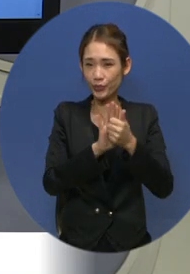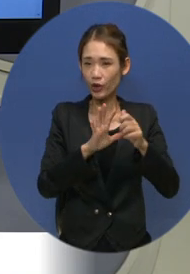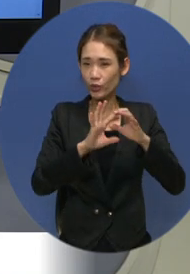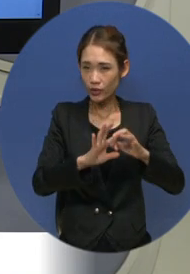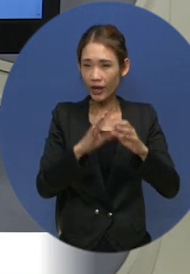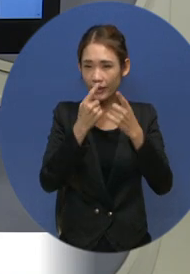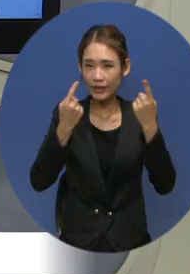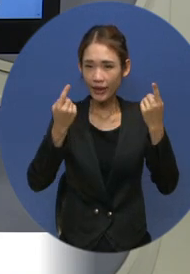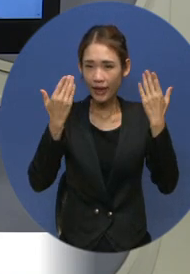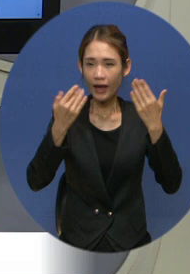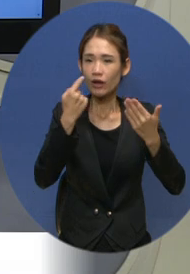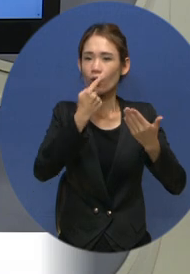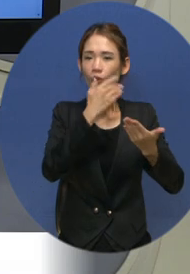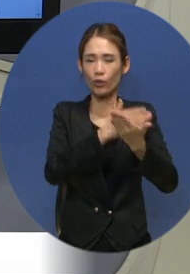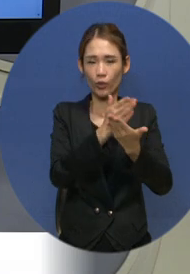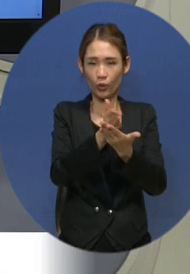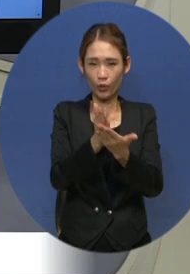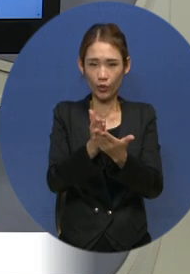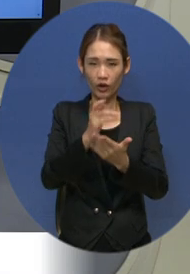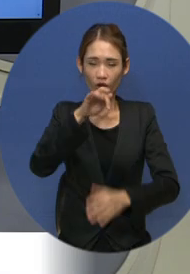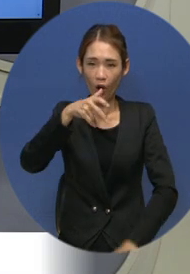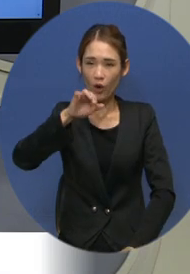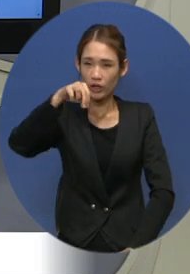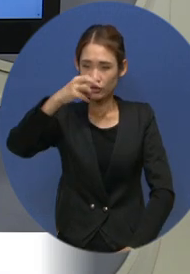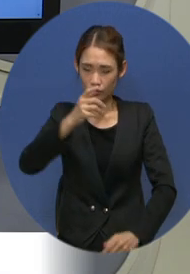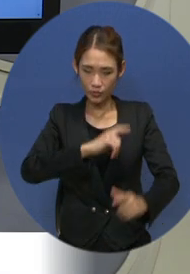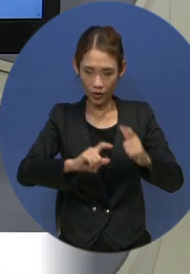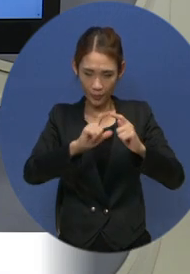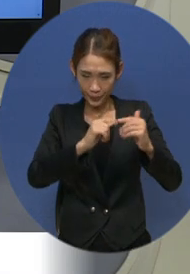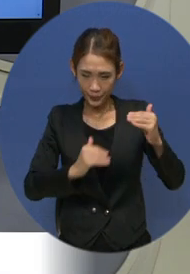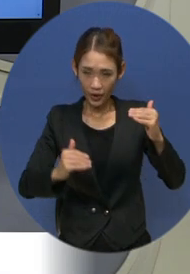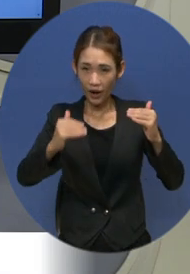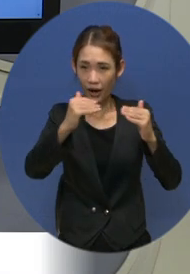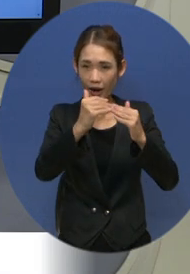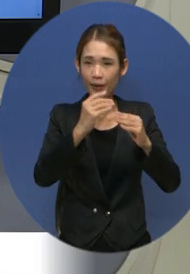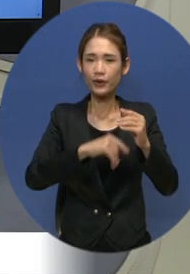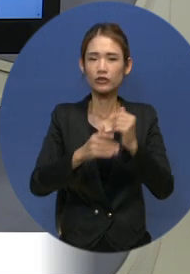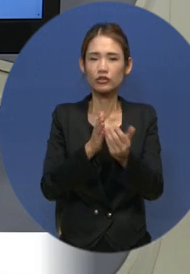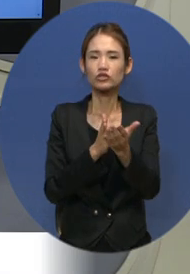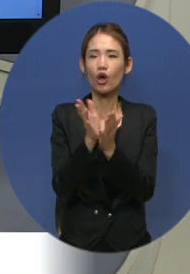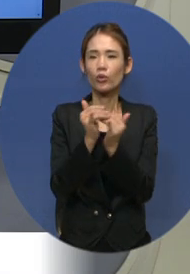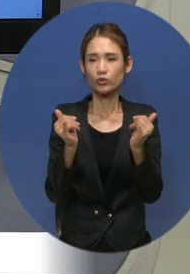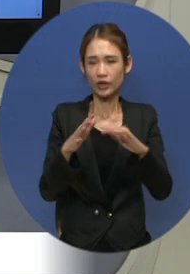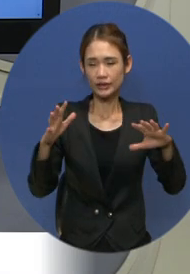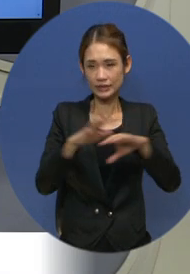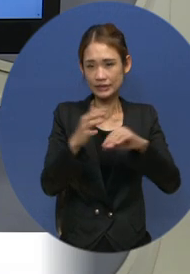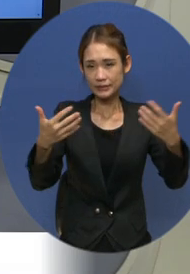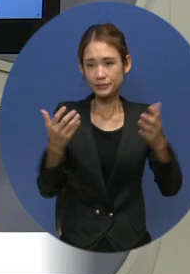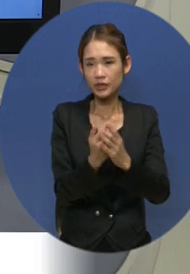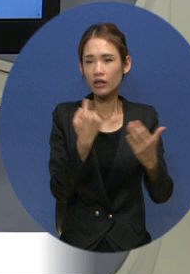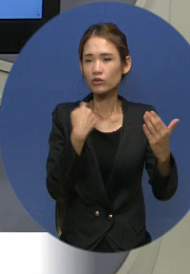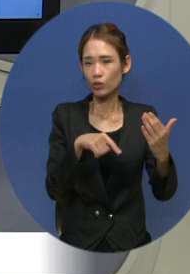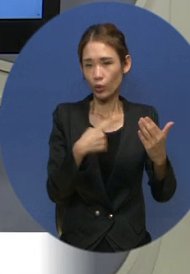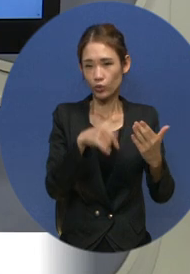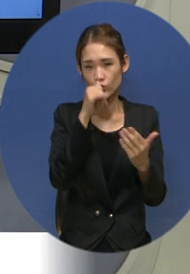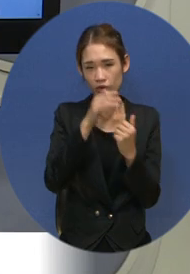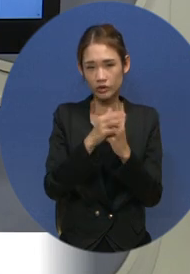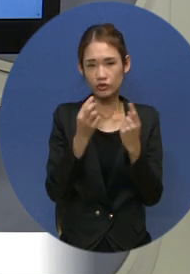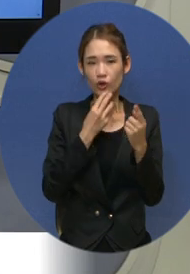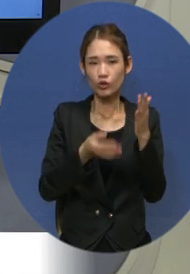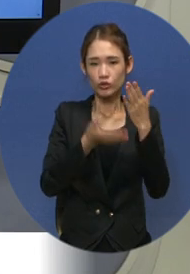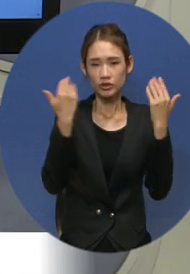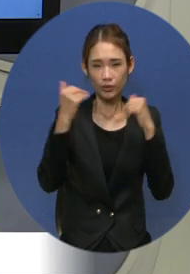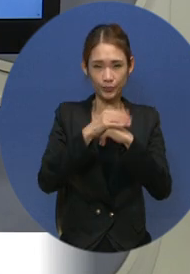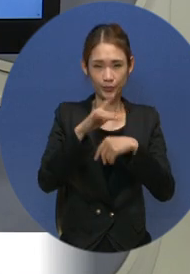과목의 커리큘럼을 개설하며 전문가 집단 교육도 실시한 한데요 서울 소재 대학을 시범